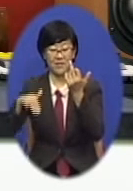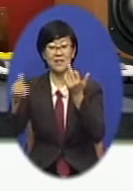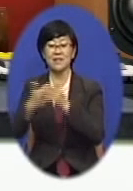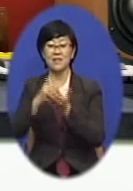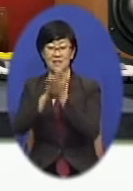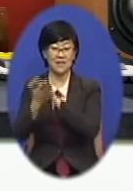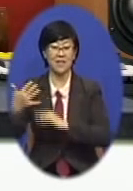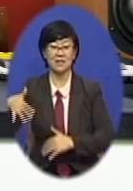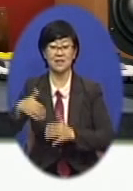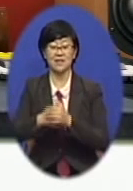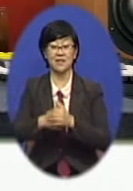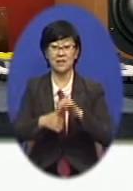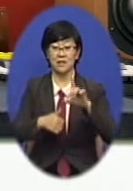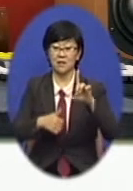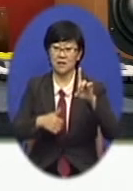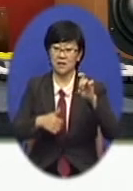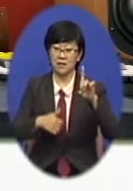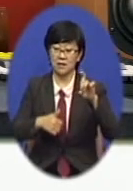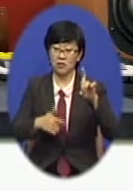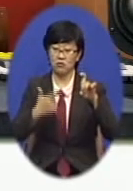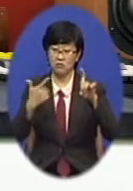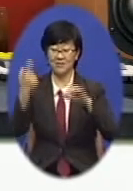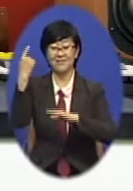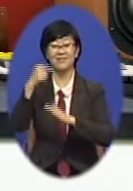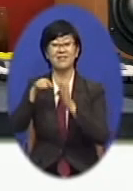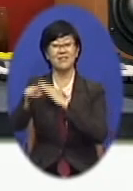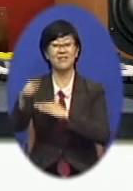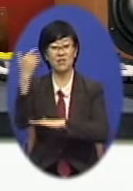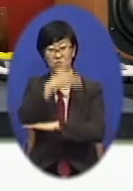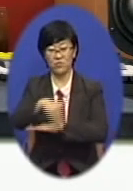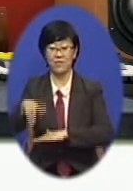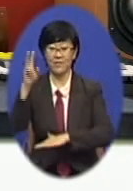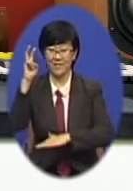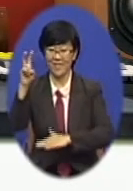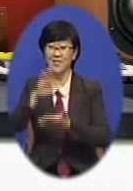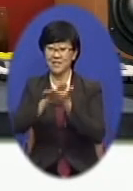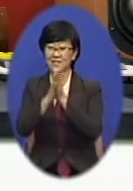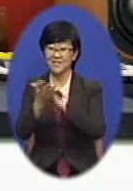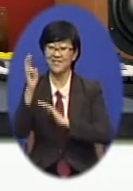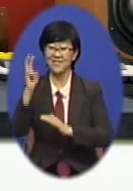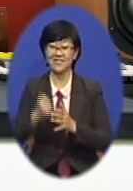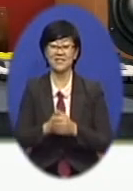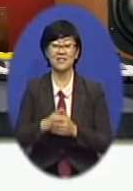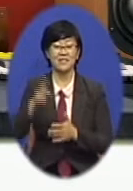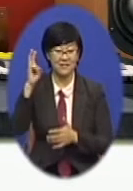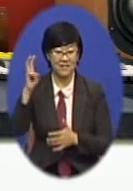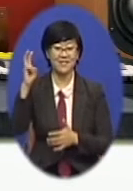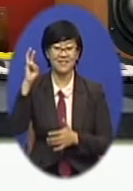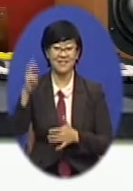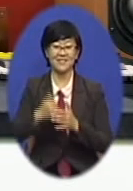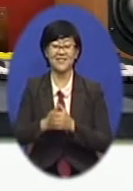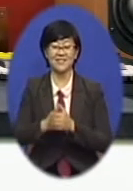아니대요. 아, 제가 11월 6일 날 갈 계획인데 그때 되면은. 많이 그래도 물들겠네요. 아 그때 되면은